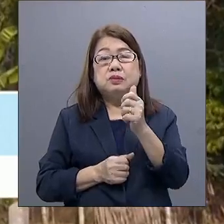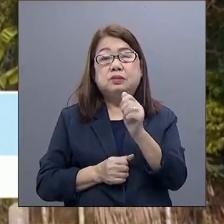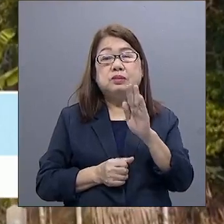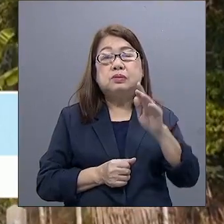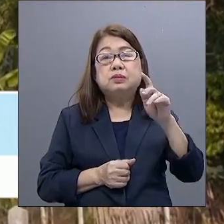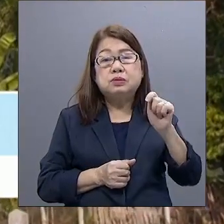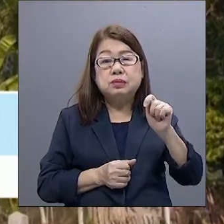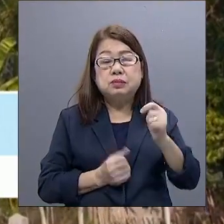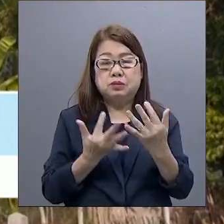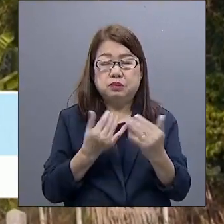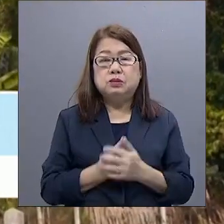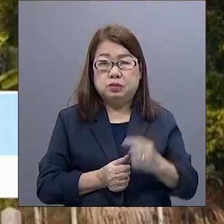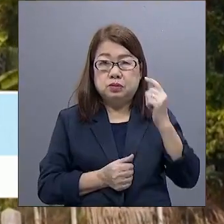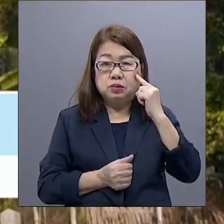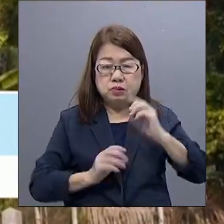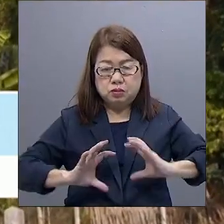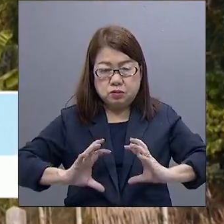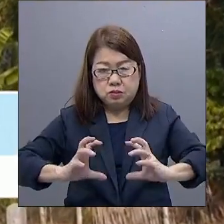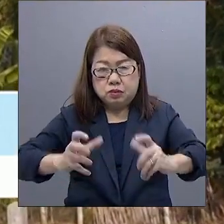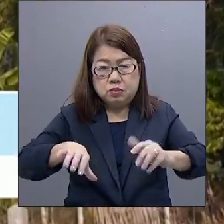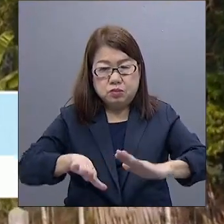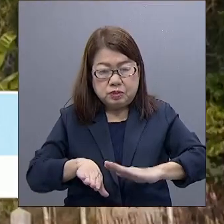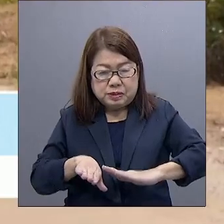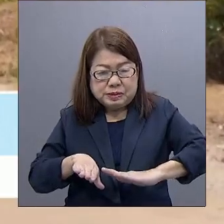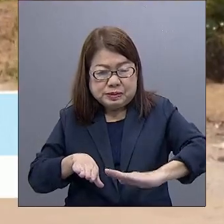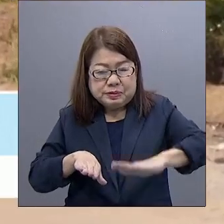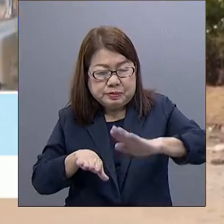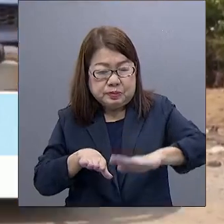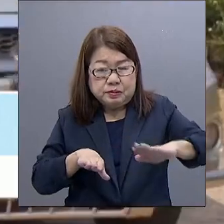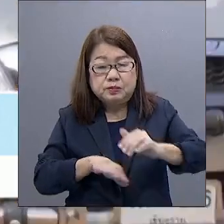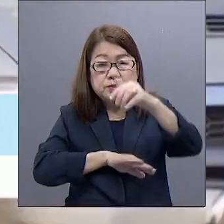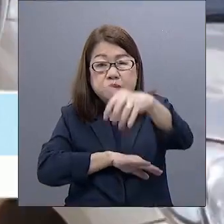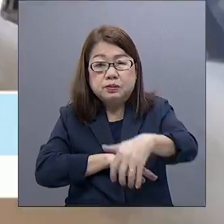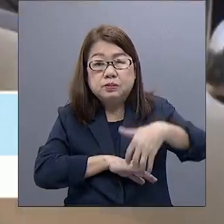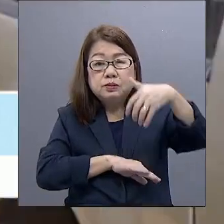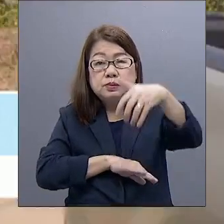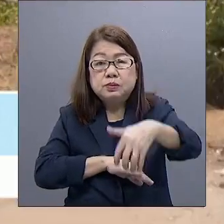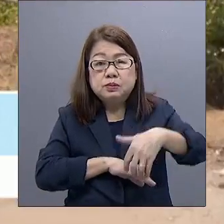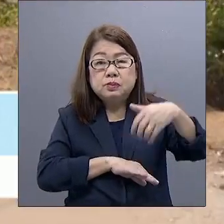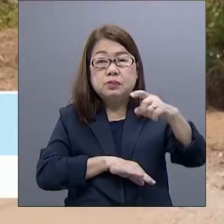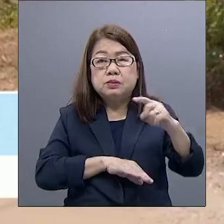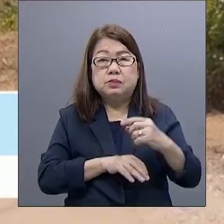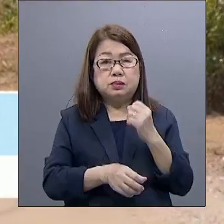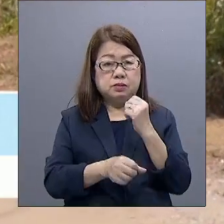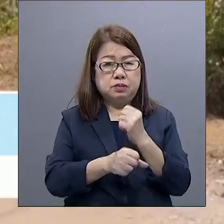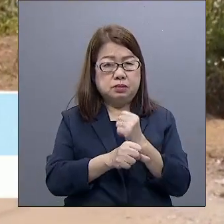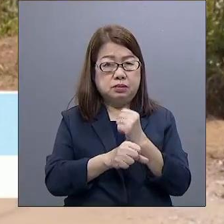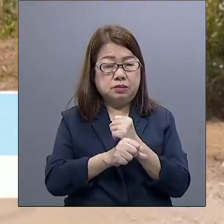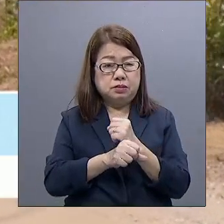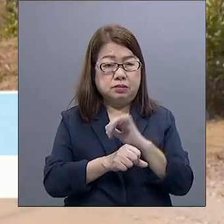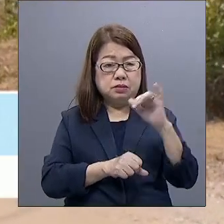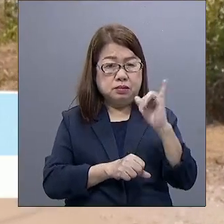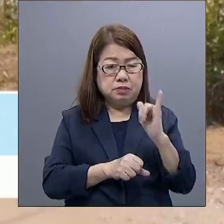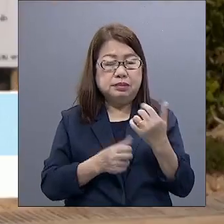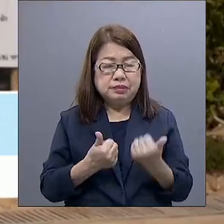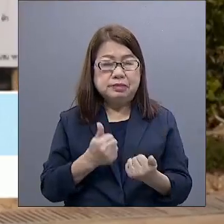เครื่องอากหนักได้เข้าใน physique อาจจะยไมไดถงค้คุ้มวาจจะเปเรื่องการหลั